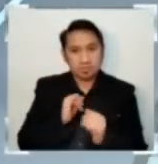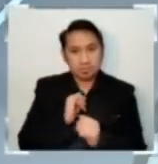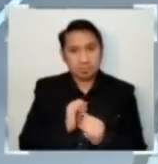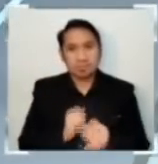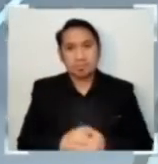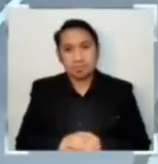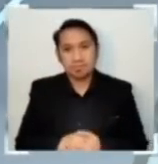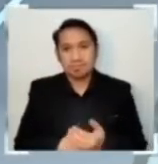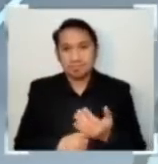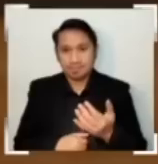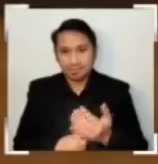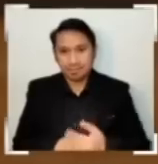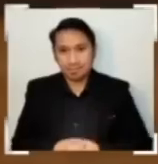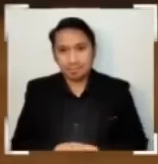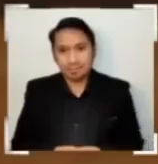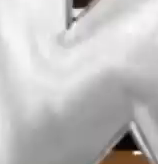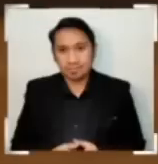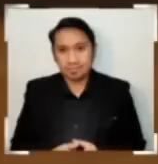Ating saksihan.